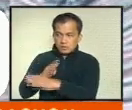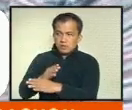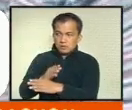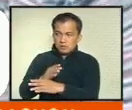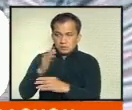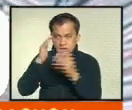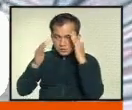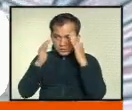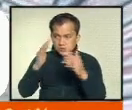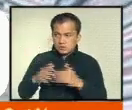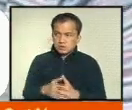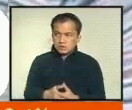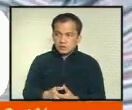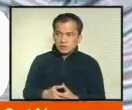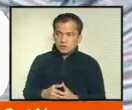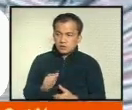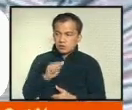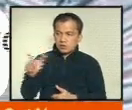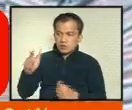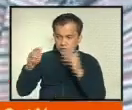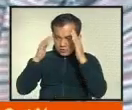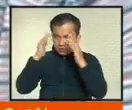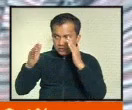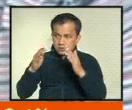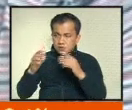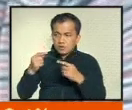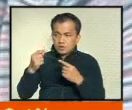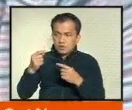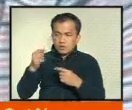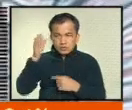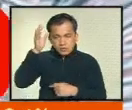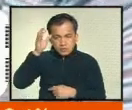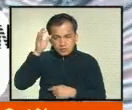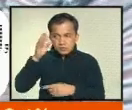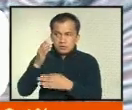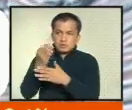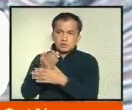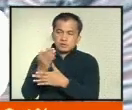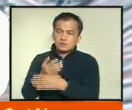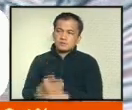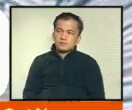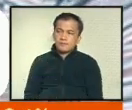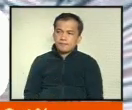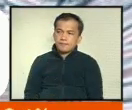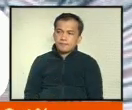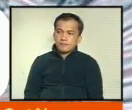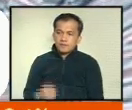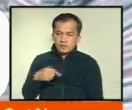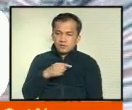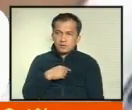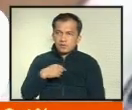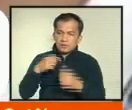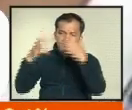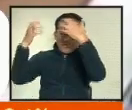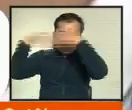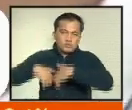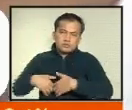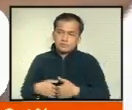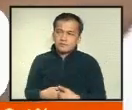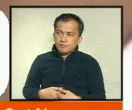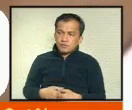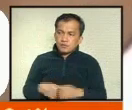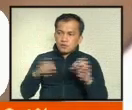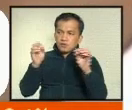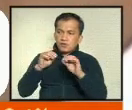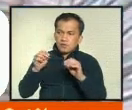greetings. All your greetings will be considered obstruction. We will tear it down.